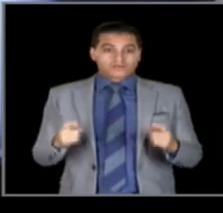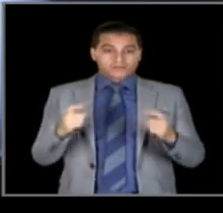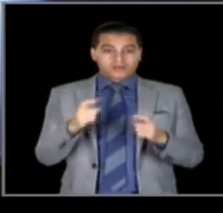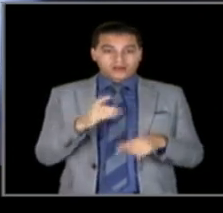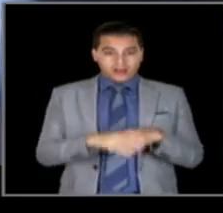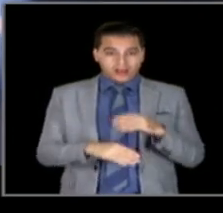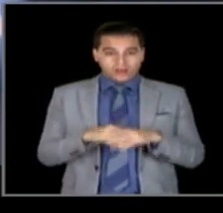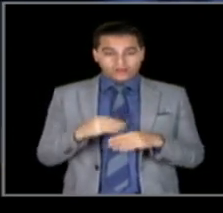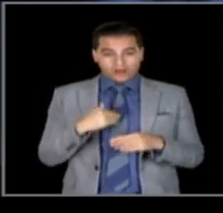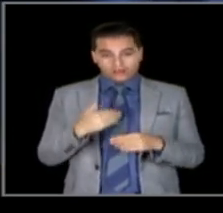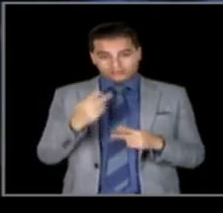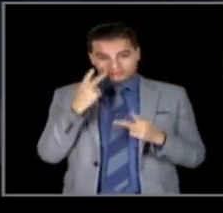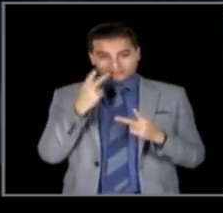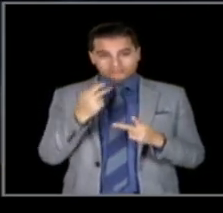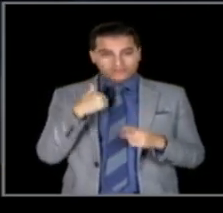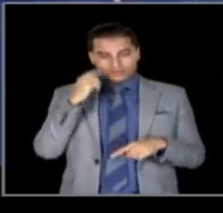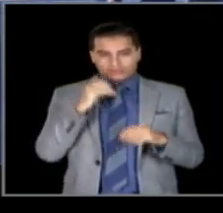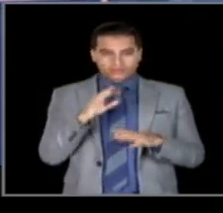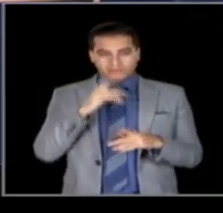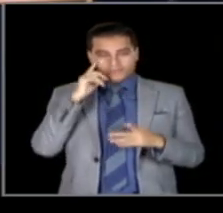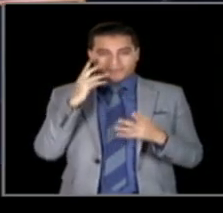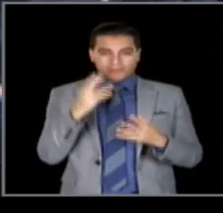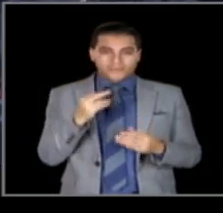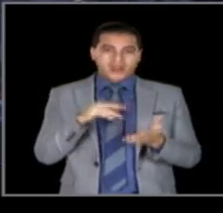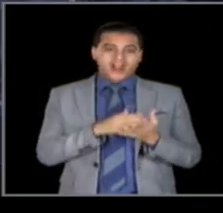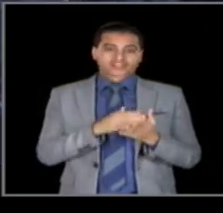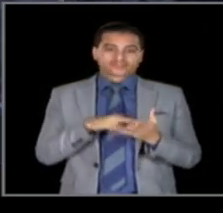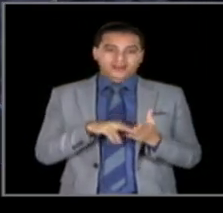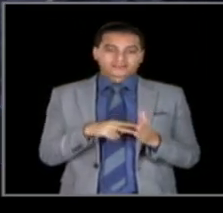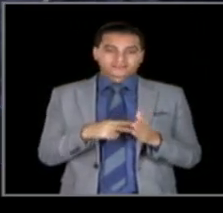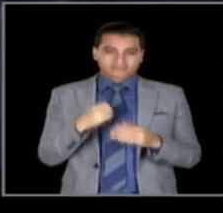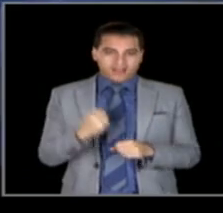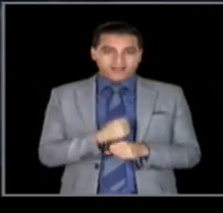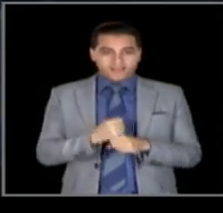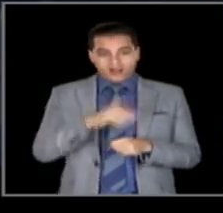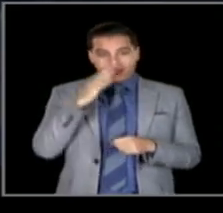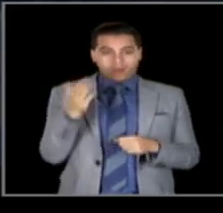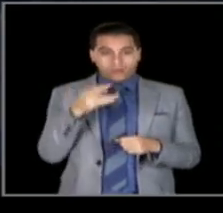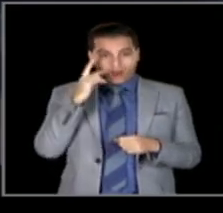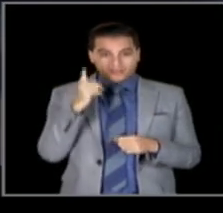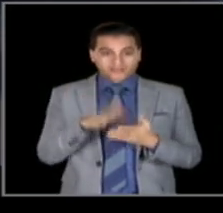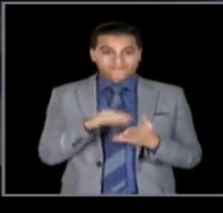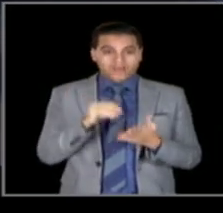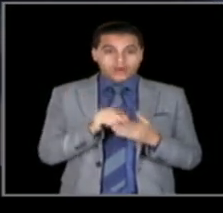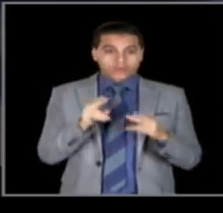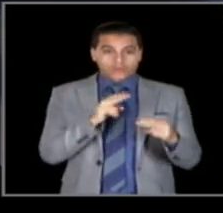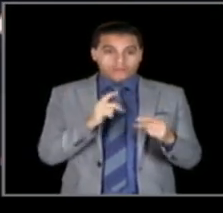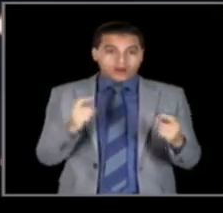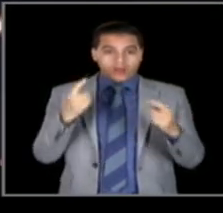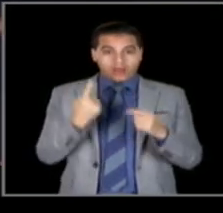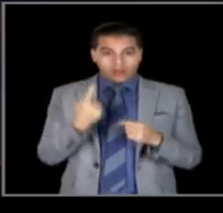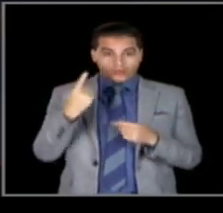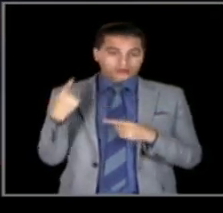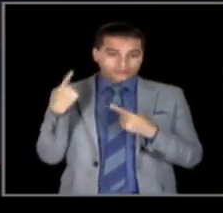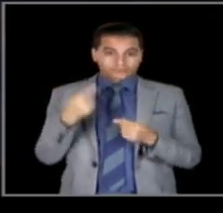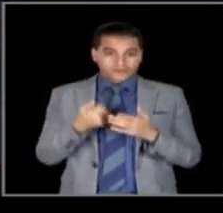داخلين ماتش اعصابنا هاديه ما فيش توتر. لو اداء الحوت الازرق كان بنفس المستوى اول مباراه